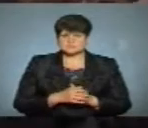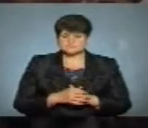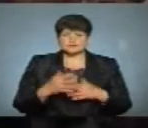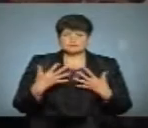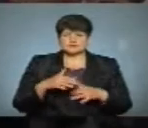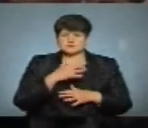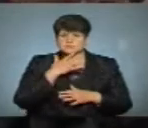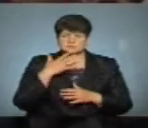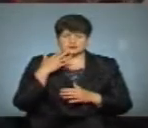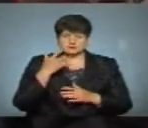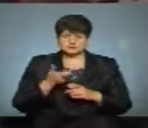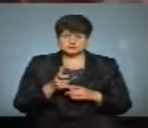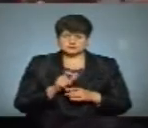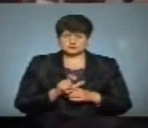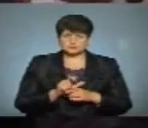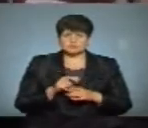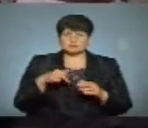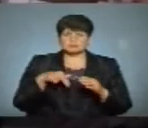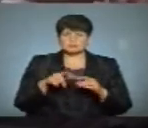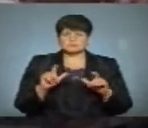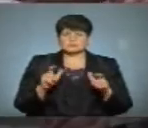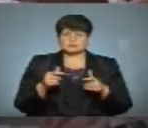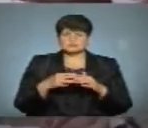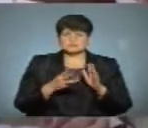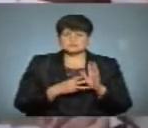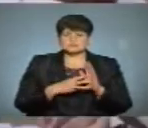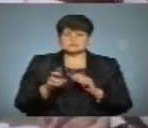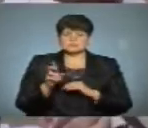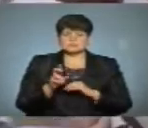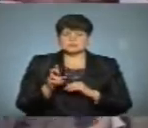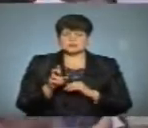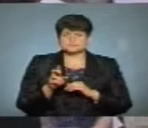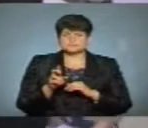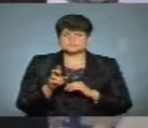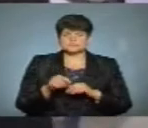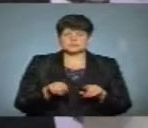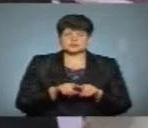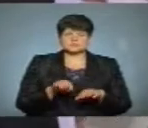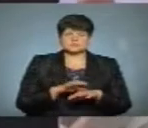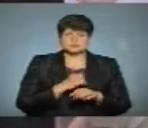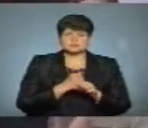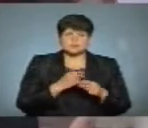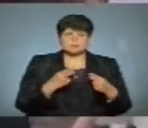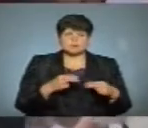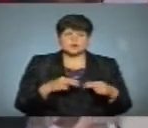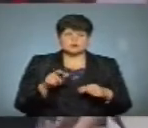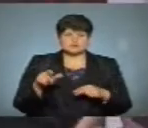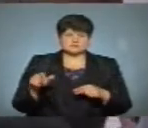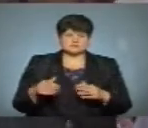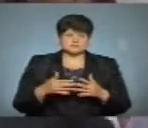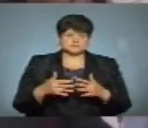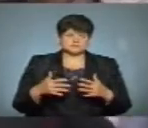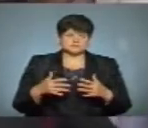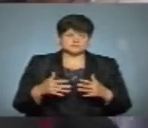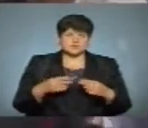дуже багато, бо пішли в карантин з 18 березня. Так як жінка працює продавцем непродовольчих товарів, а